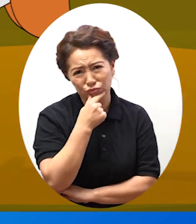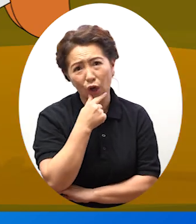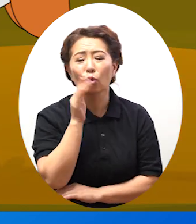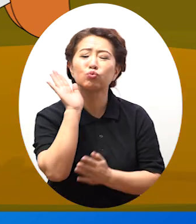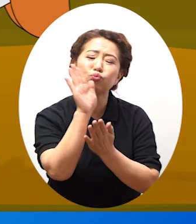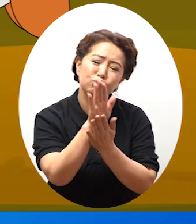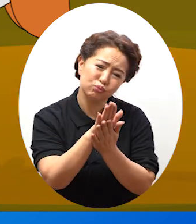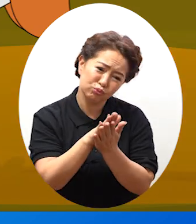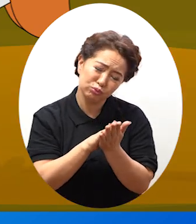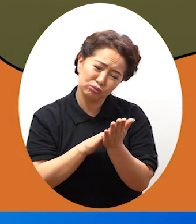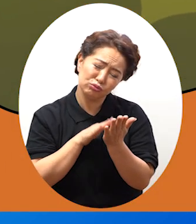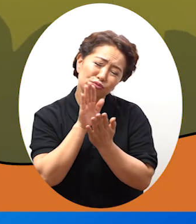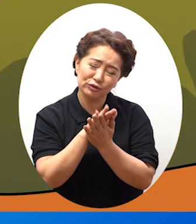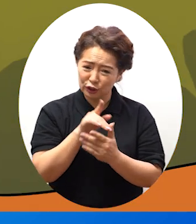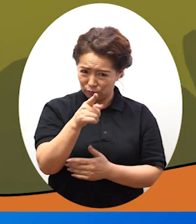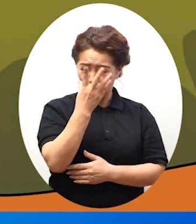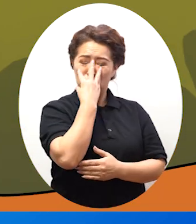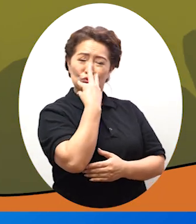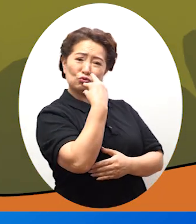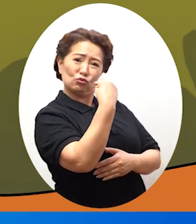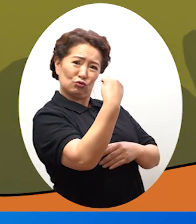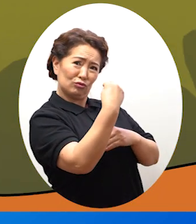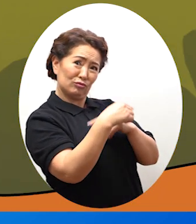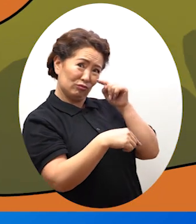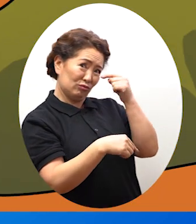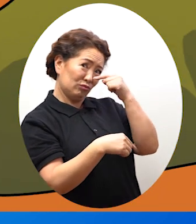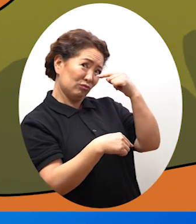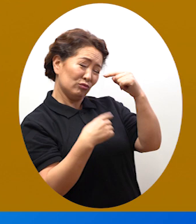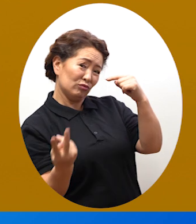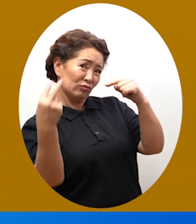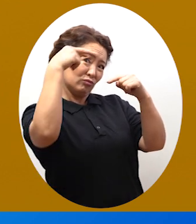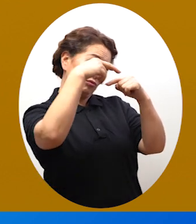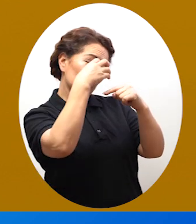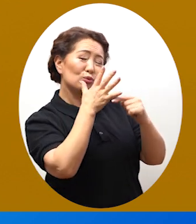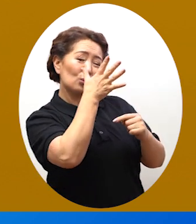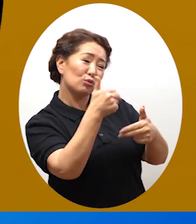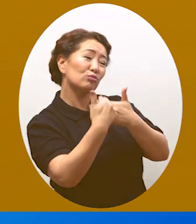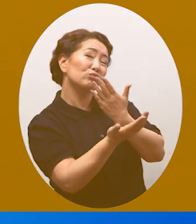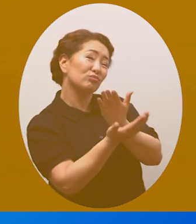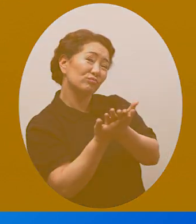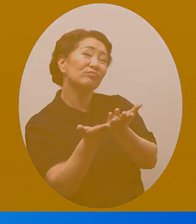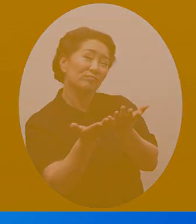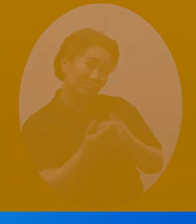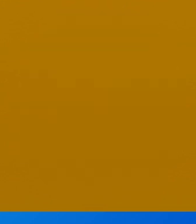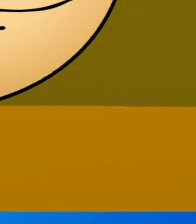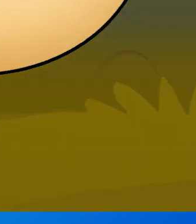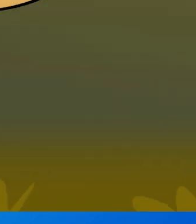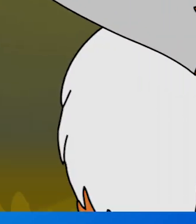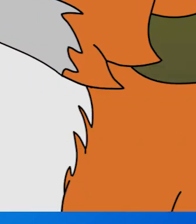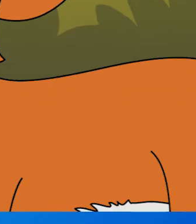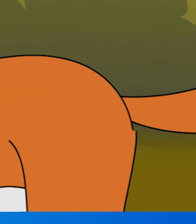минь чи хоншоор дээр минь гараад дуулаад өгөөч. Тэгэлгүй яах вэ?